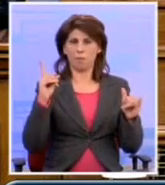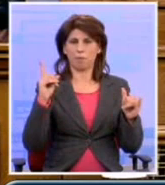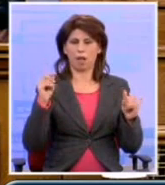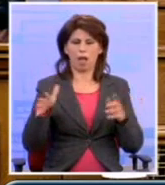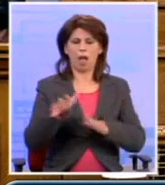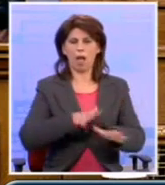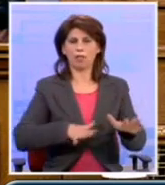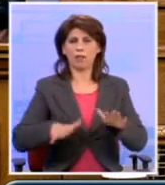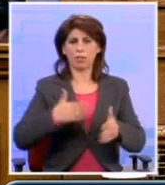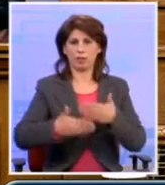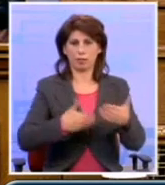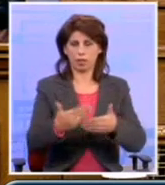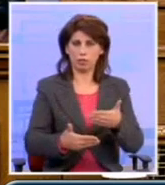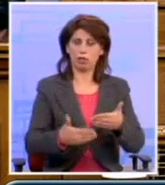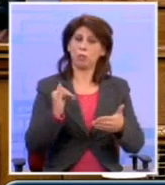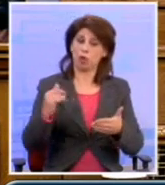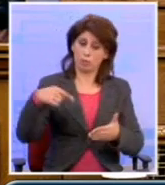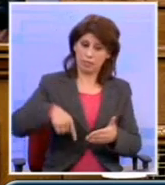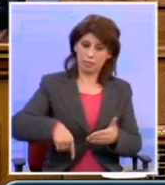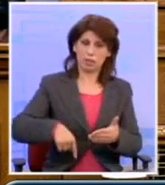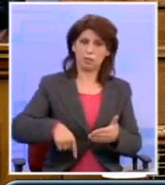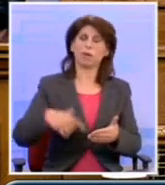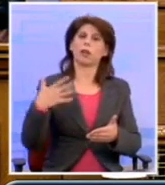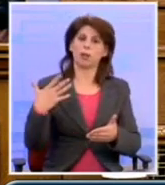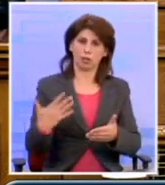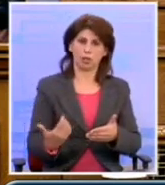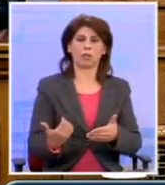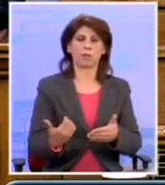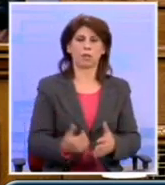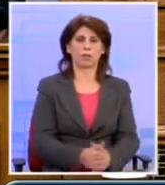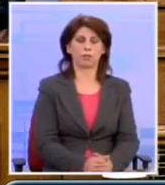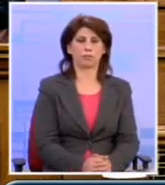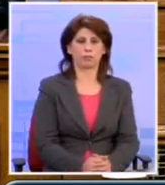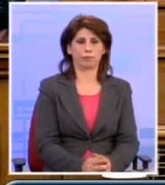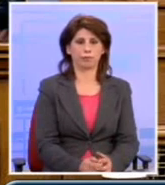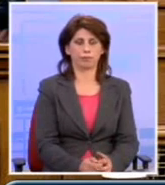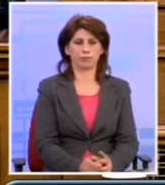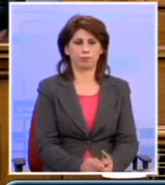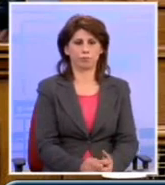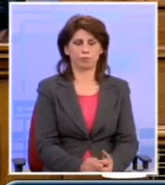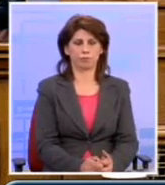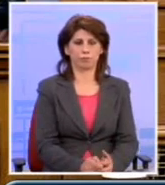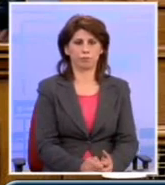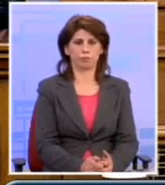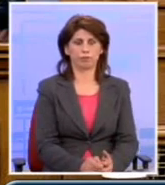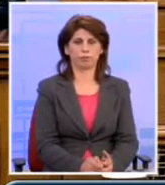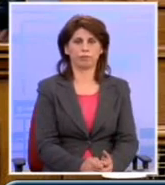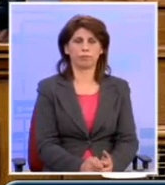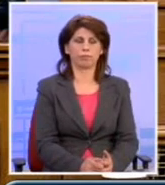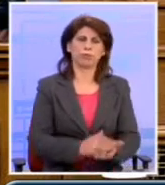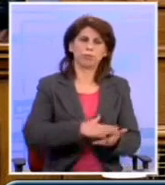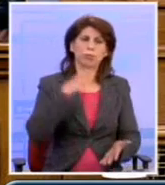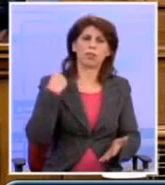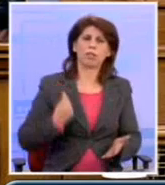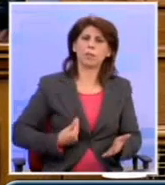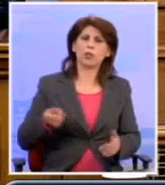αδιαφανή διαδικασία που ακόμα και σήμερα λαμβάνει χώρα. Το γεγονός ότι το συσσωρευμένο δημόσιο